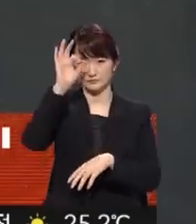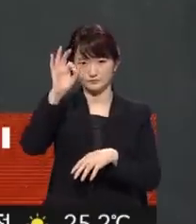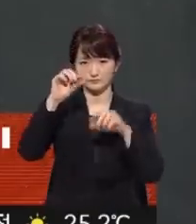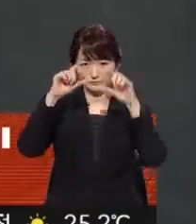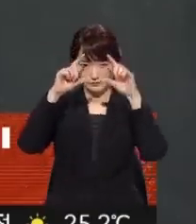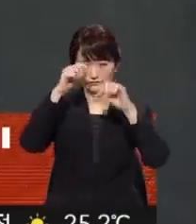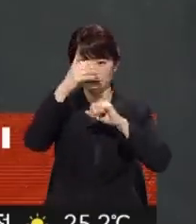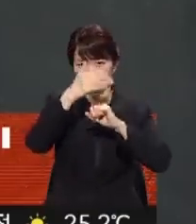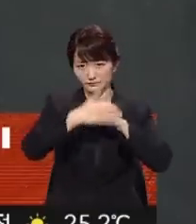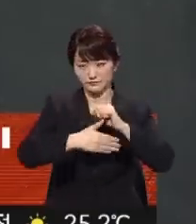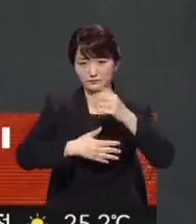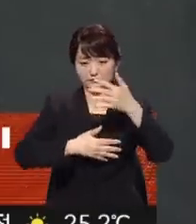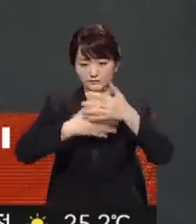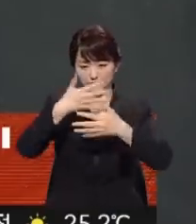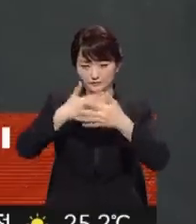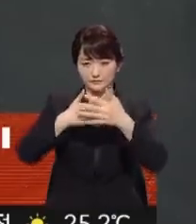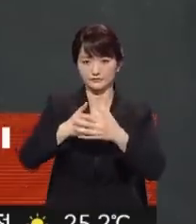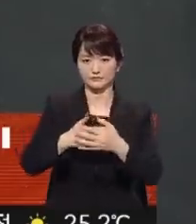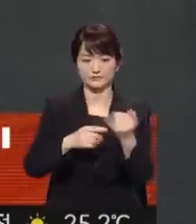사진 영상들이 이제